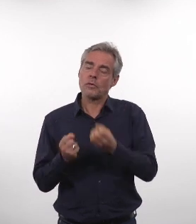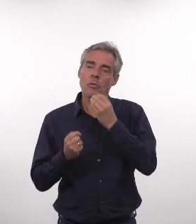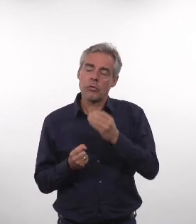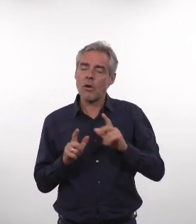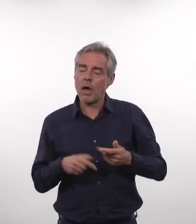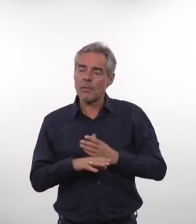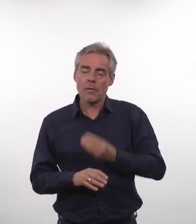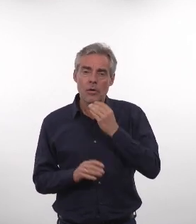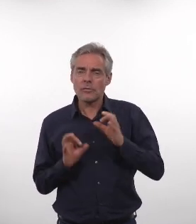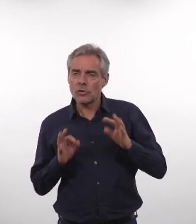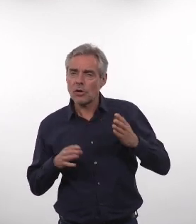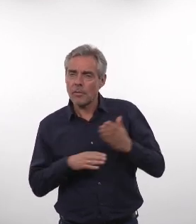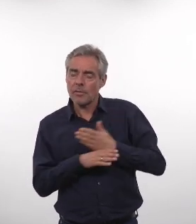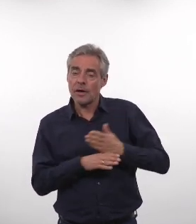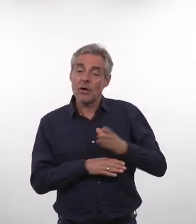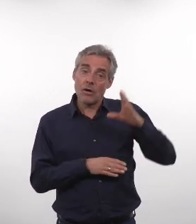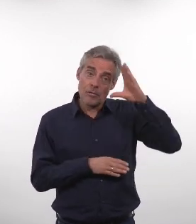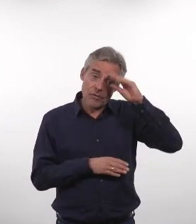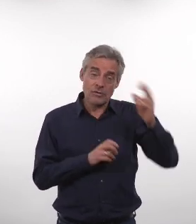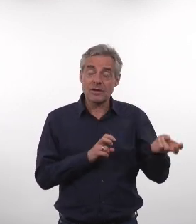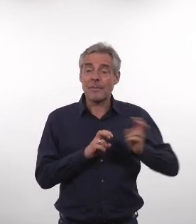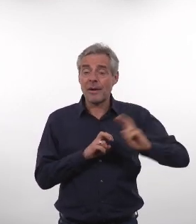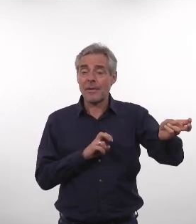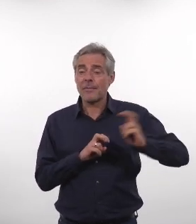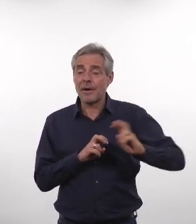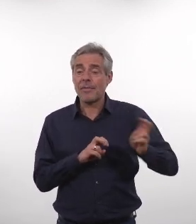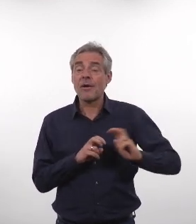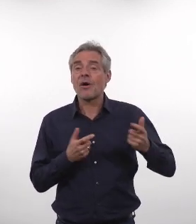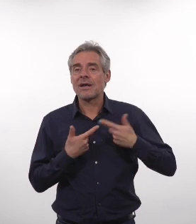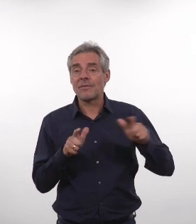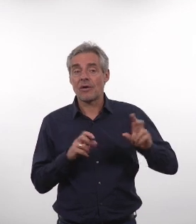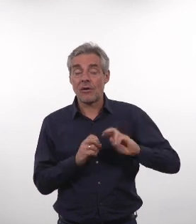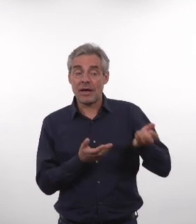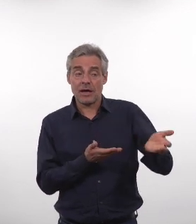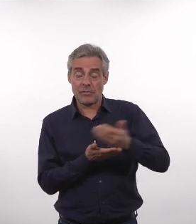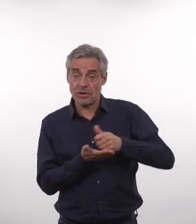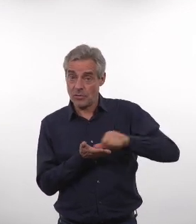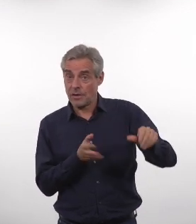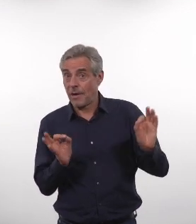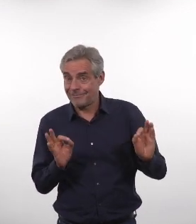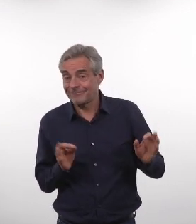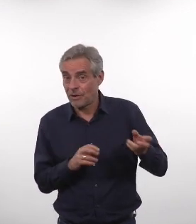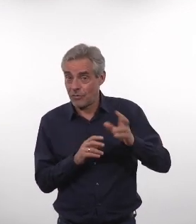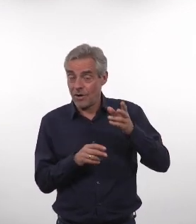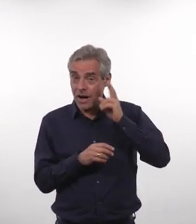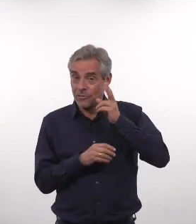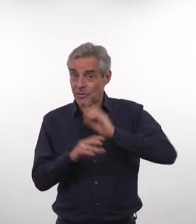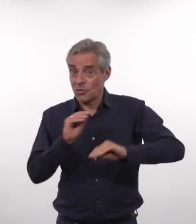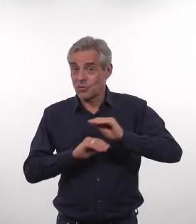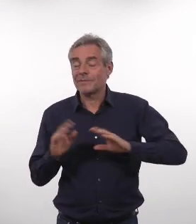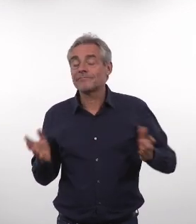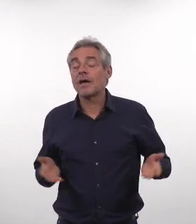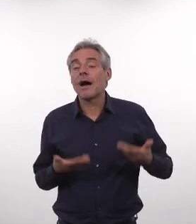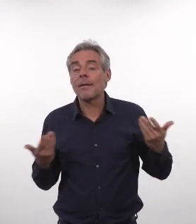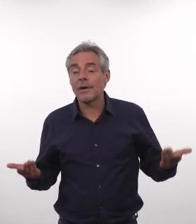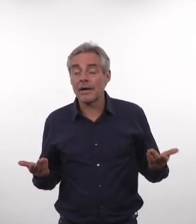ils ont plus le temps que des professionnels qui sont libéraux et qui n'ont pas de rémunération pour faire l'habituation aux soins. Après,